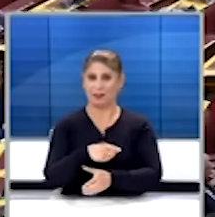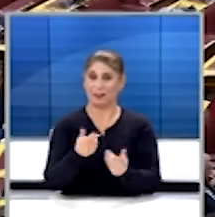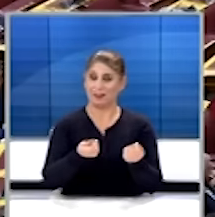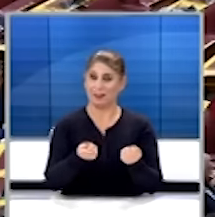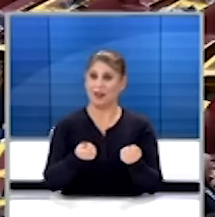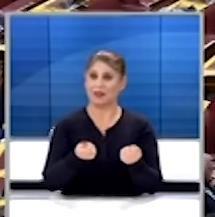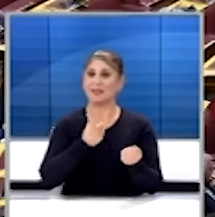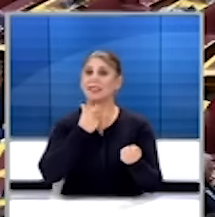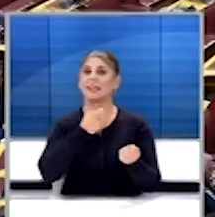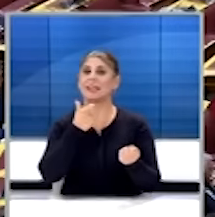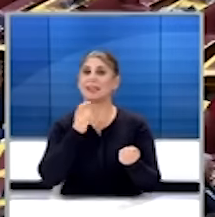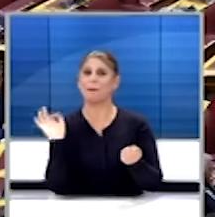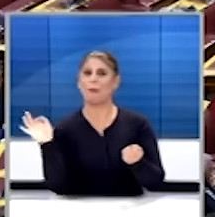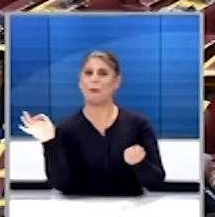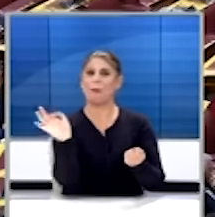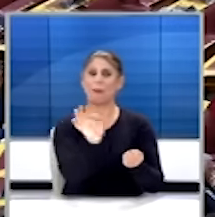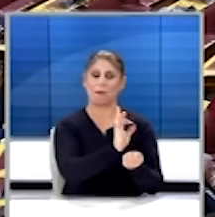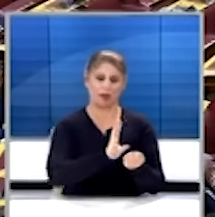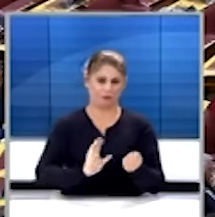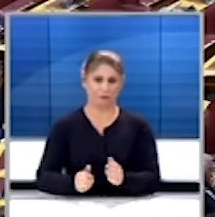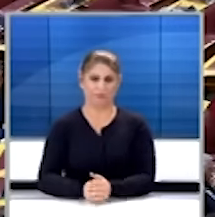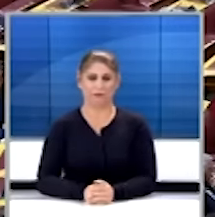ηχητική ρήπανση.